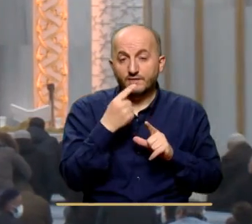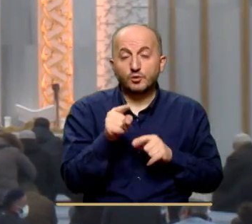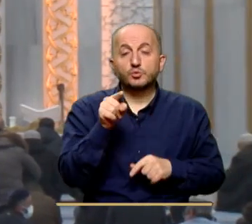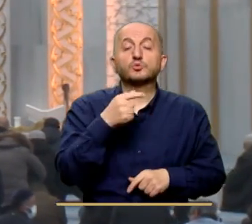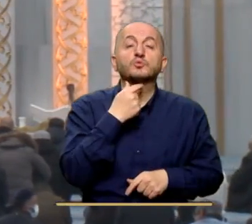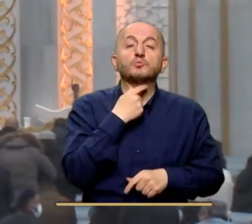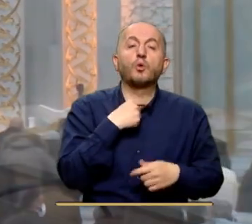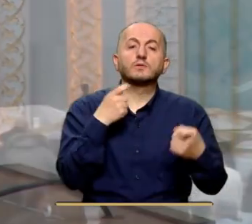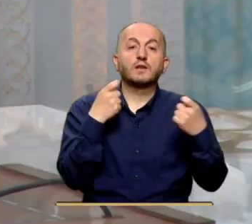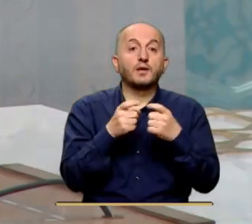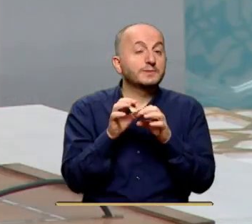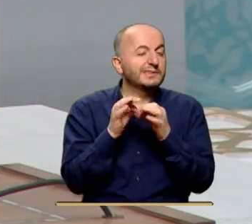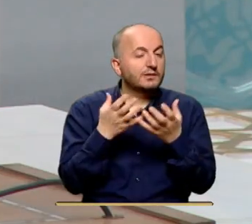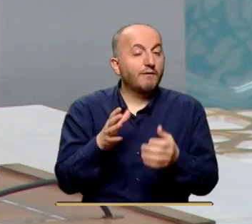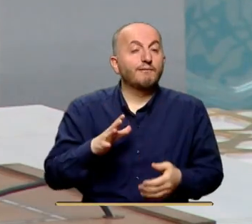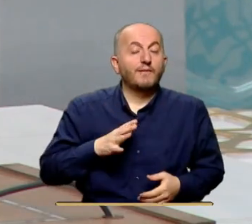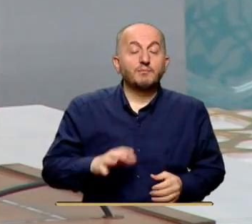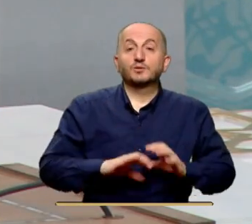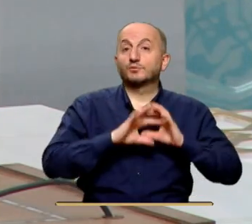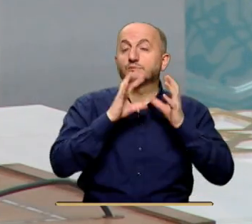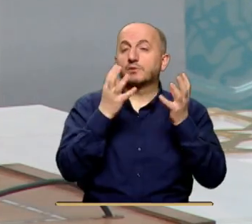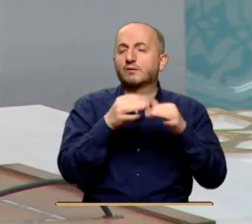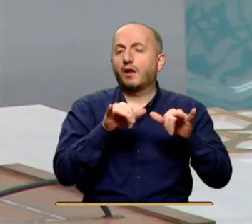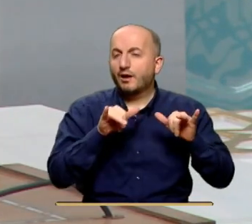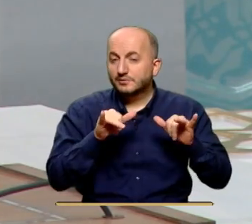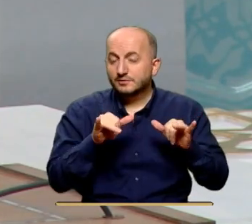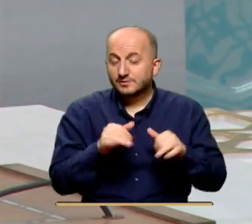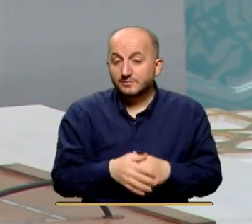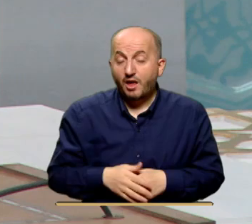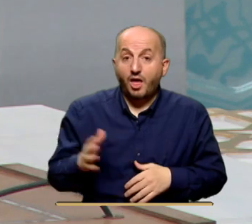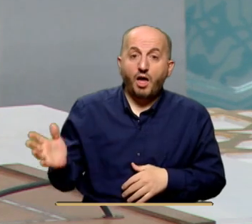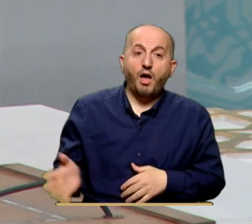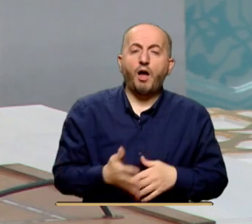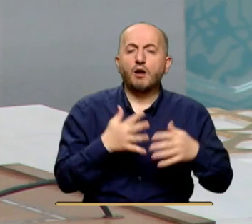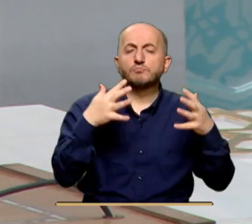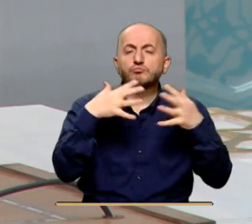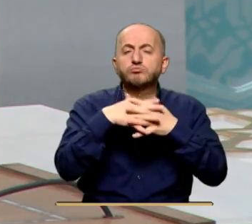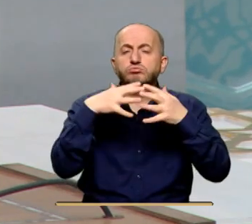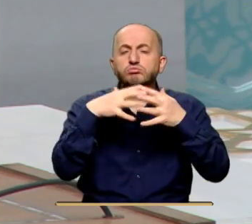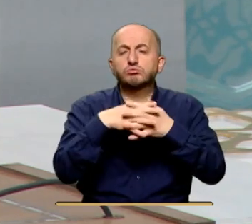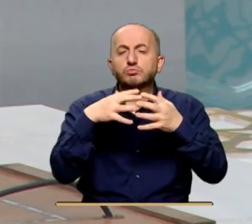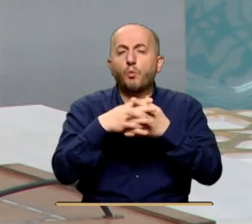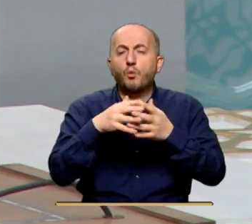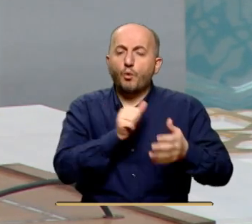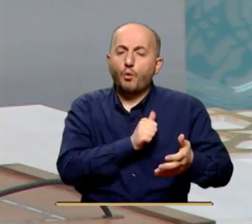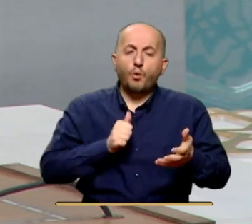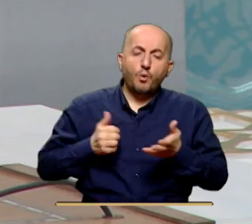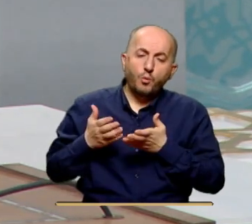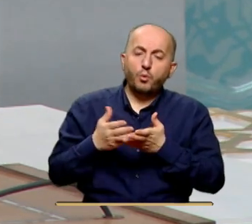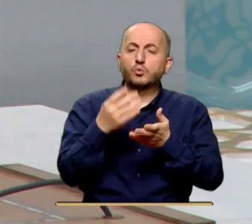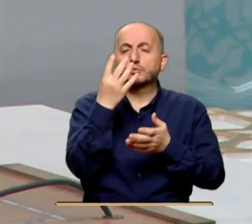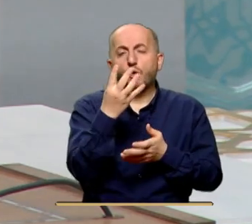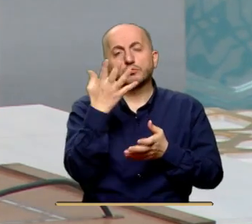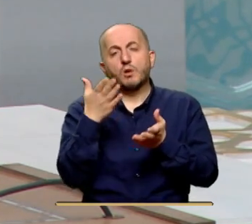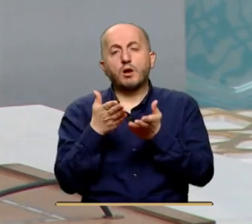Boğaz harbi nedir? Var mı ki dünyada eşi? En kesif orduların yükleniyor dördü